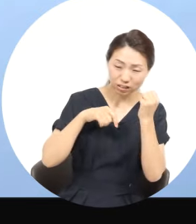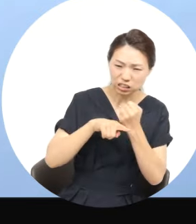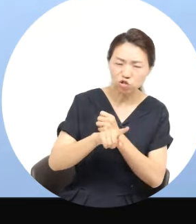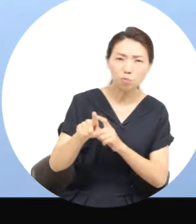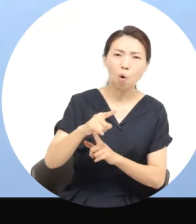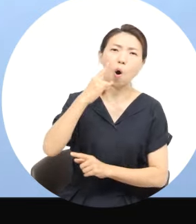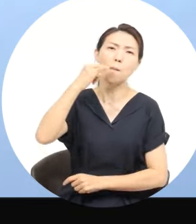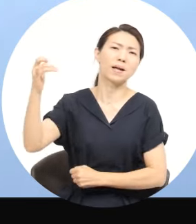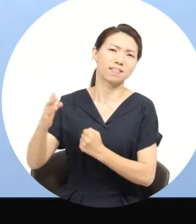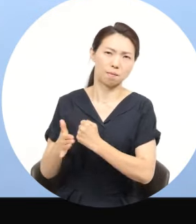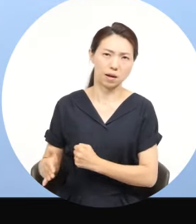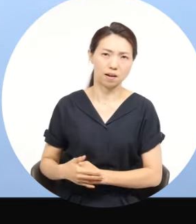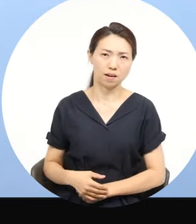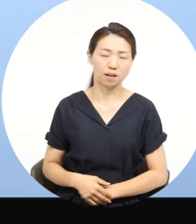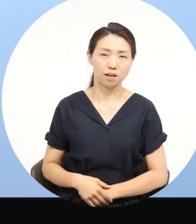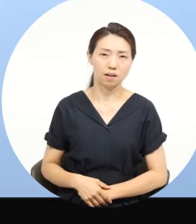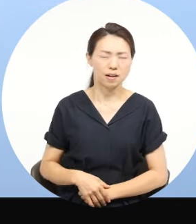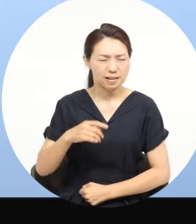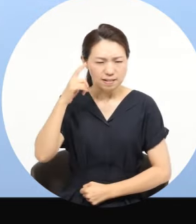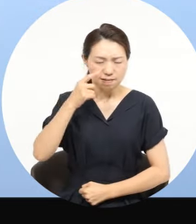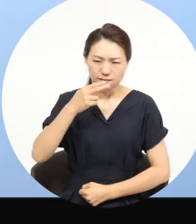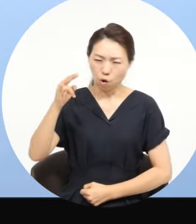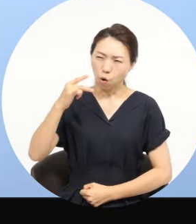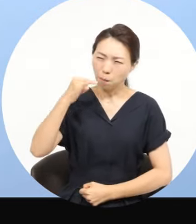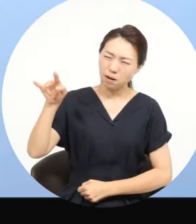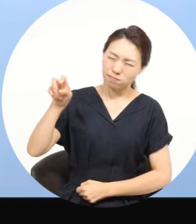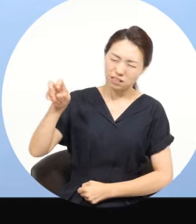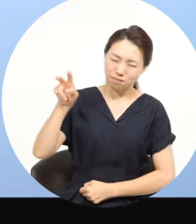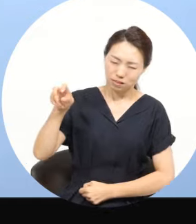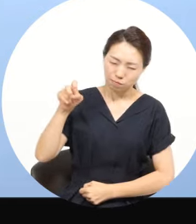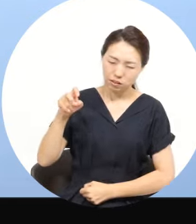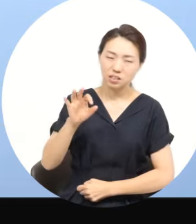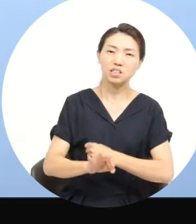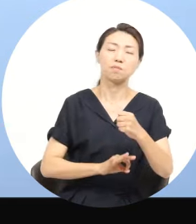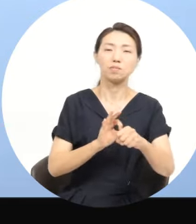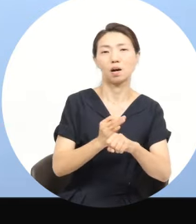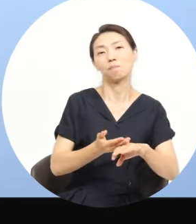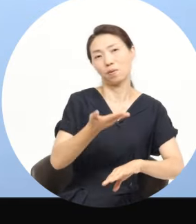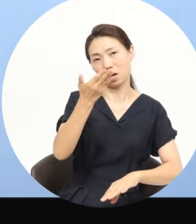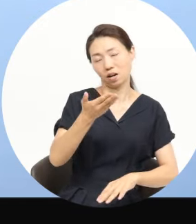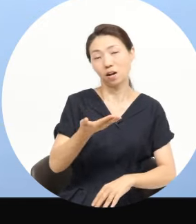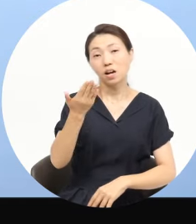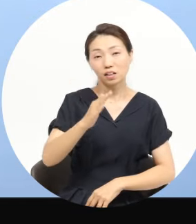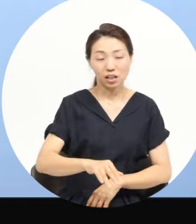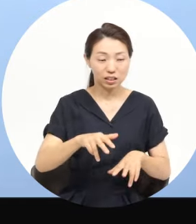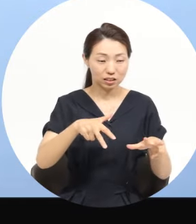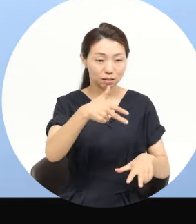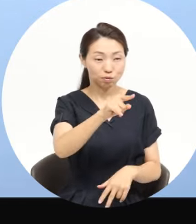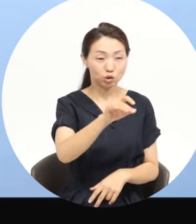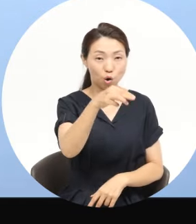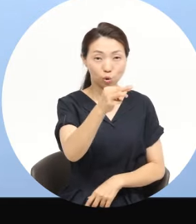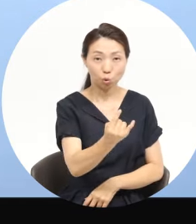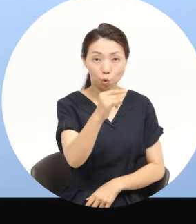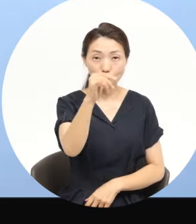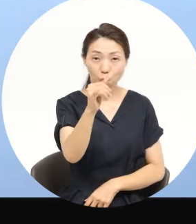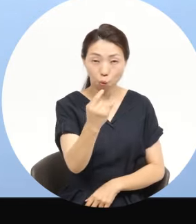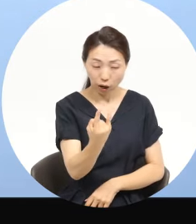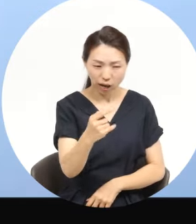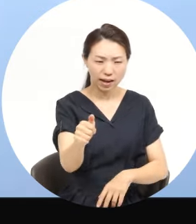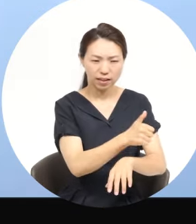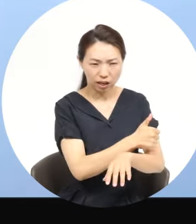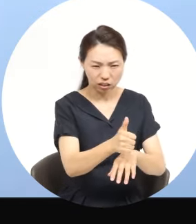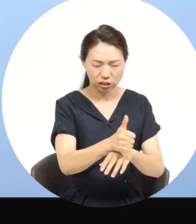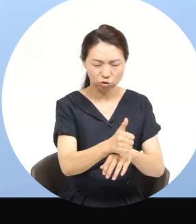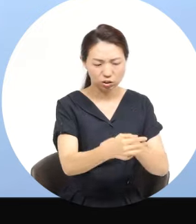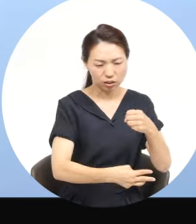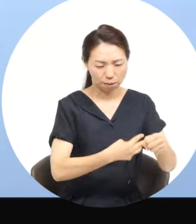엄마 때문이라고 생각하게 되고 10년 넘게 원망하고 살았는데 지금은 정토에 만나 3년 넘게 수행하고 이제야